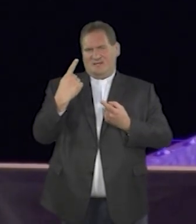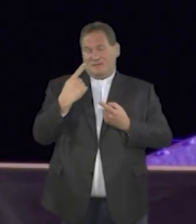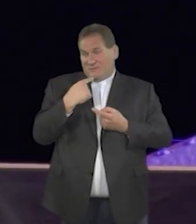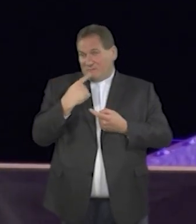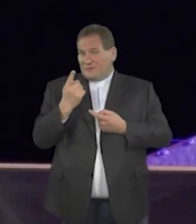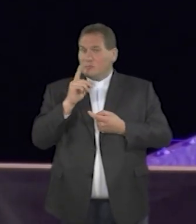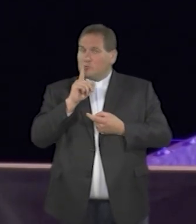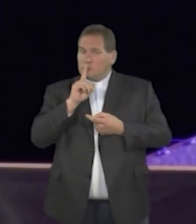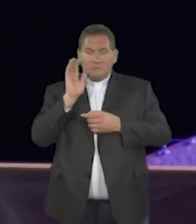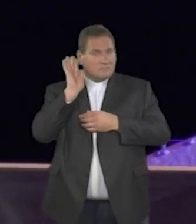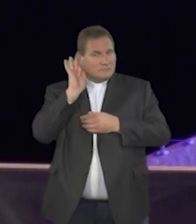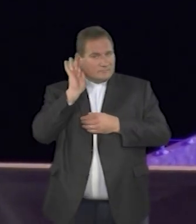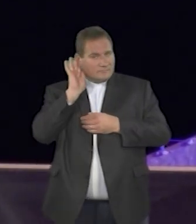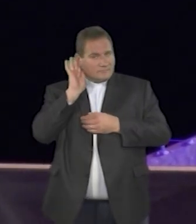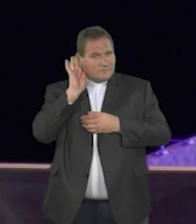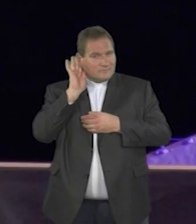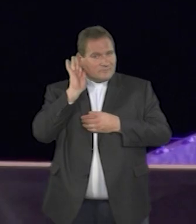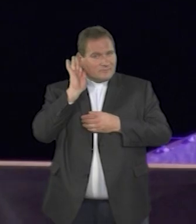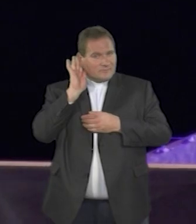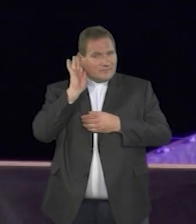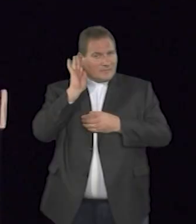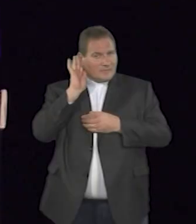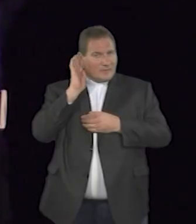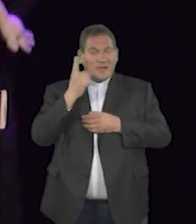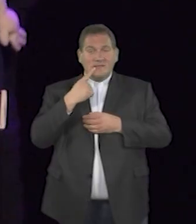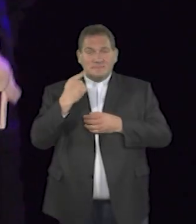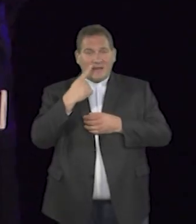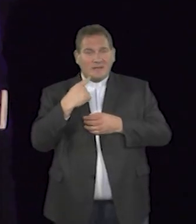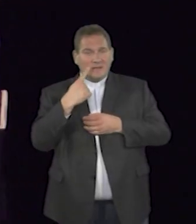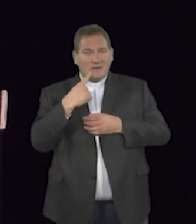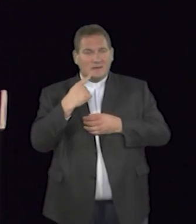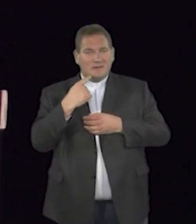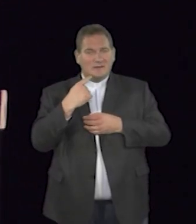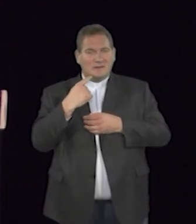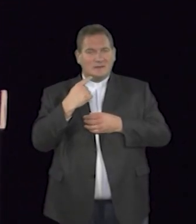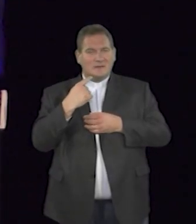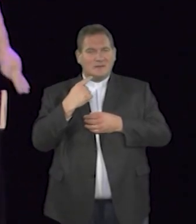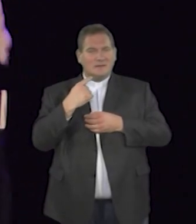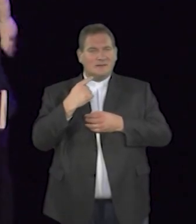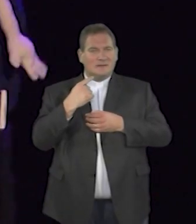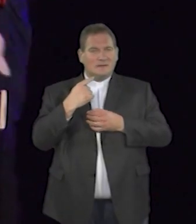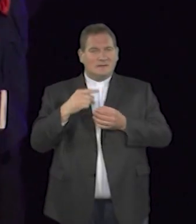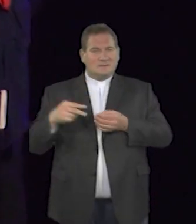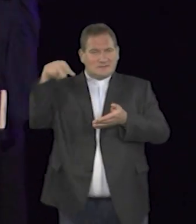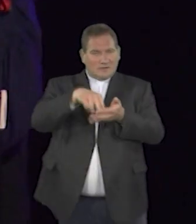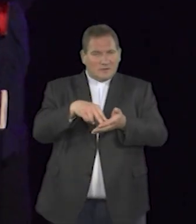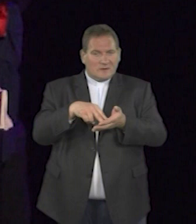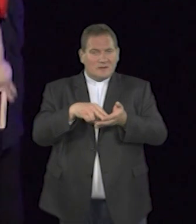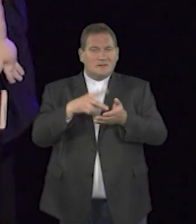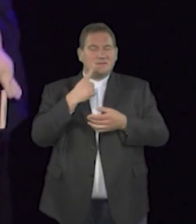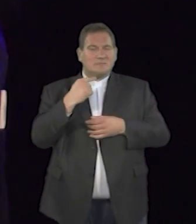Podpowiem. Skok w smaki. Skok w smaki. Skok